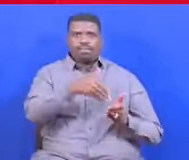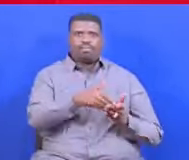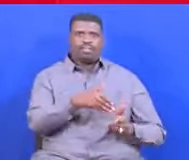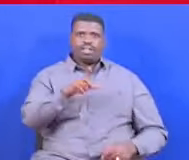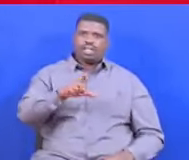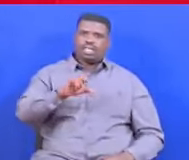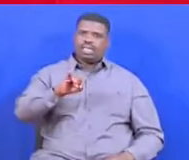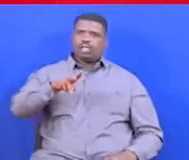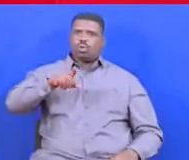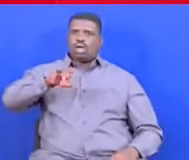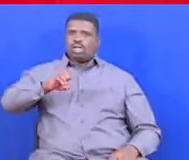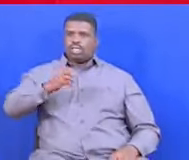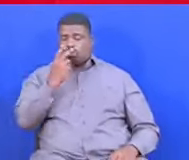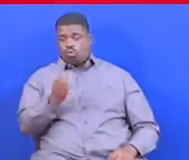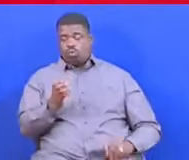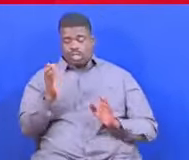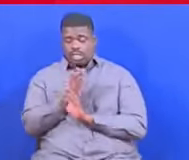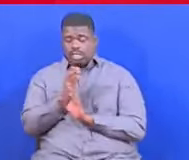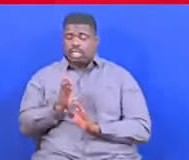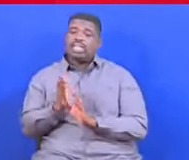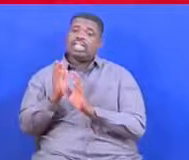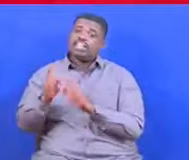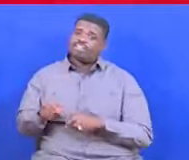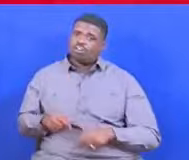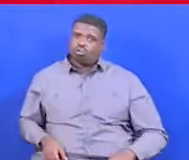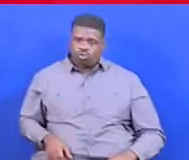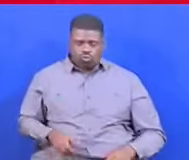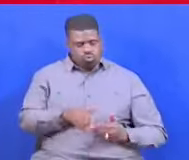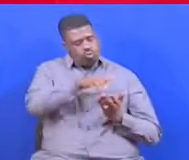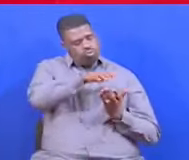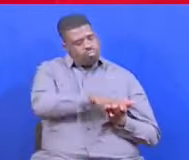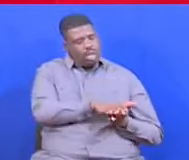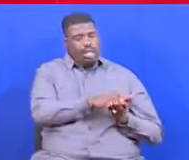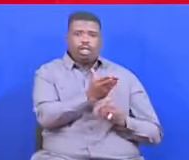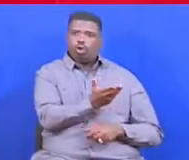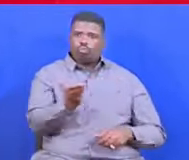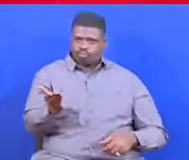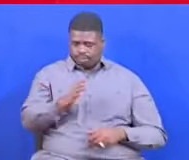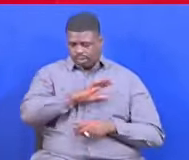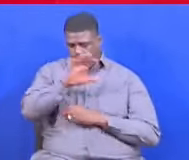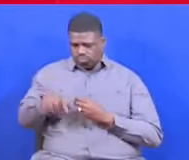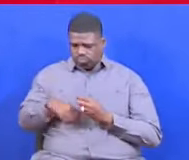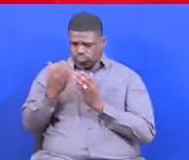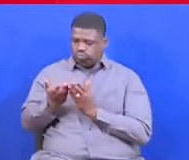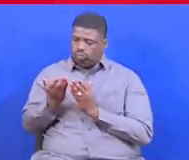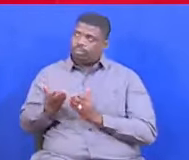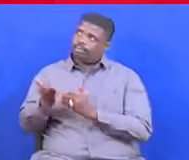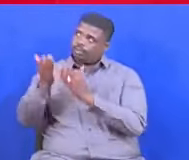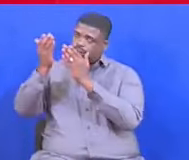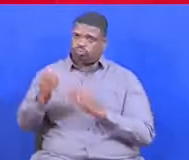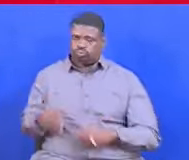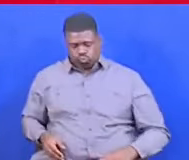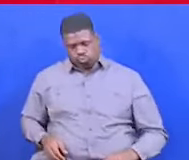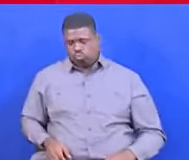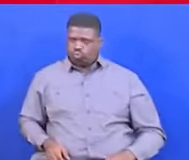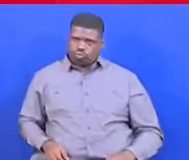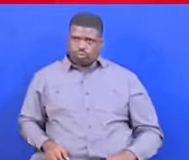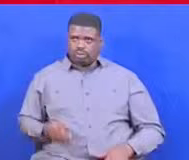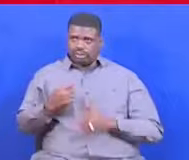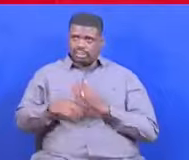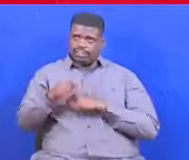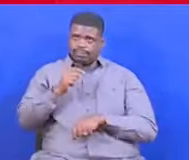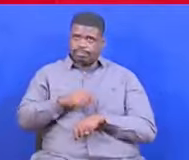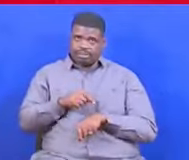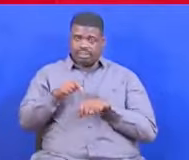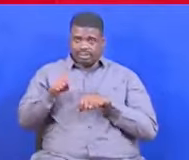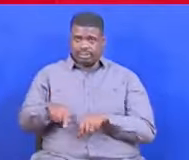Liwale kujionea hali ya Liwale ilivyo na maeneo mengine ile kuwepo yote. Tumombe Mwenyezi Mungu ayajalie katika kipindi